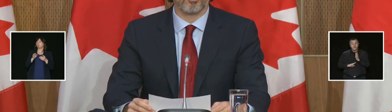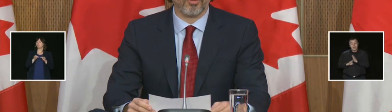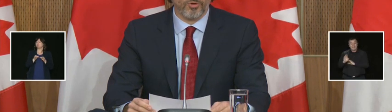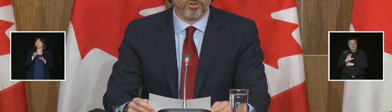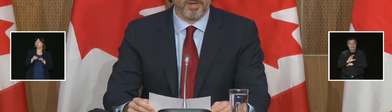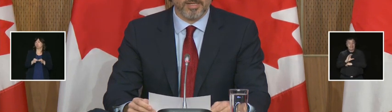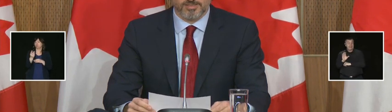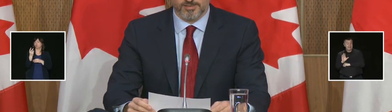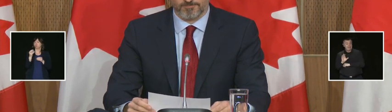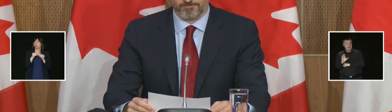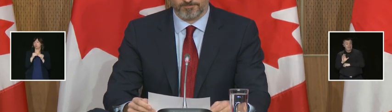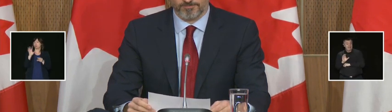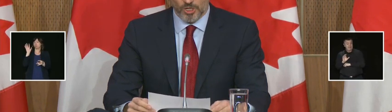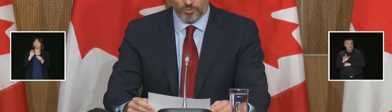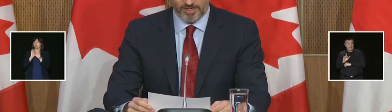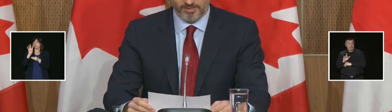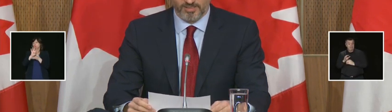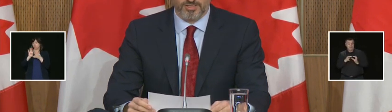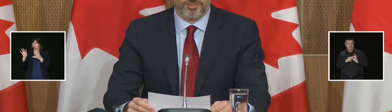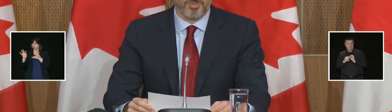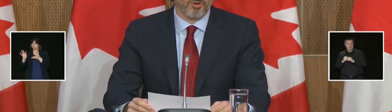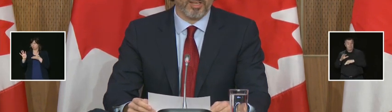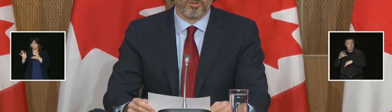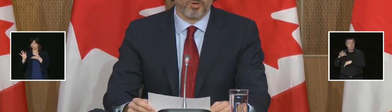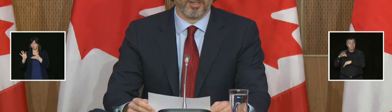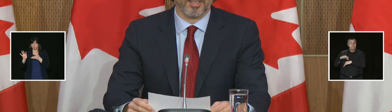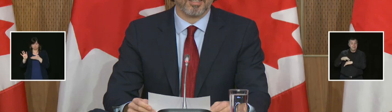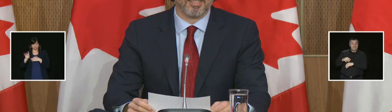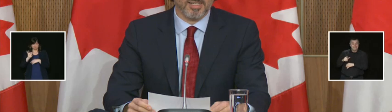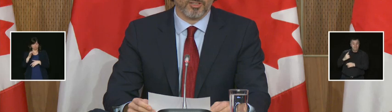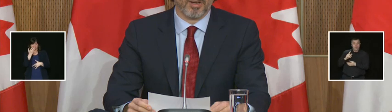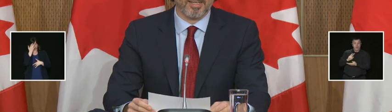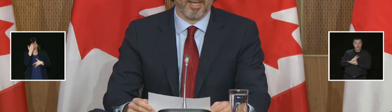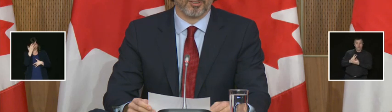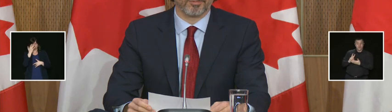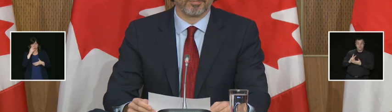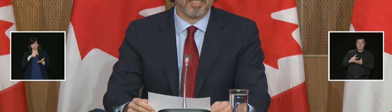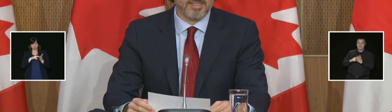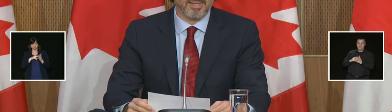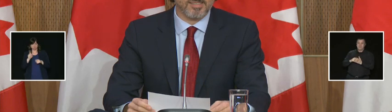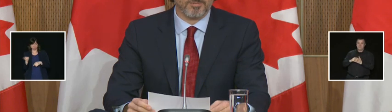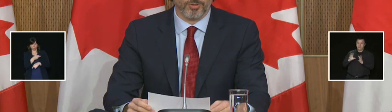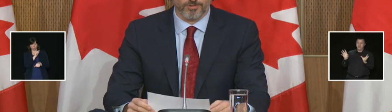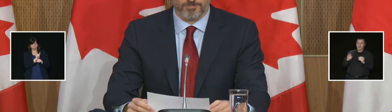x x the big one world serena